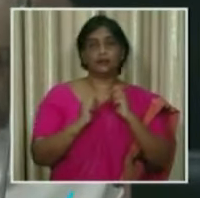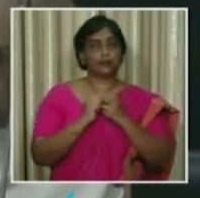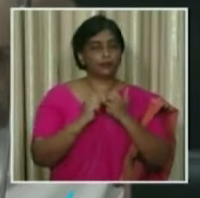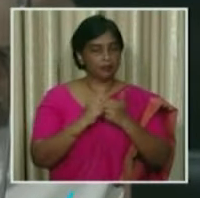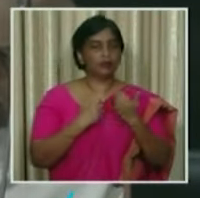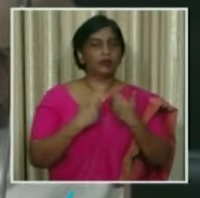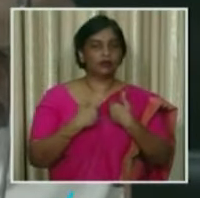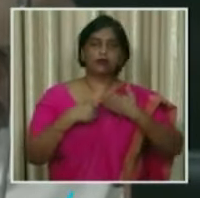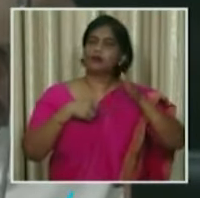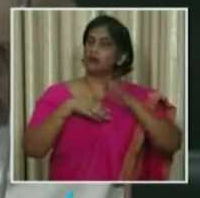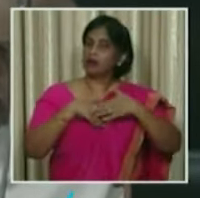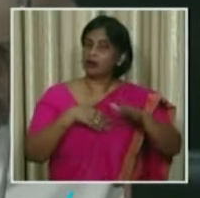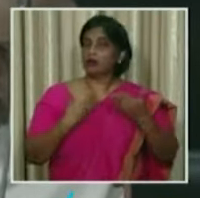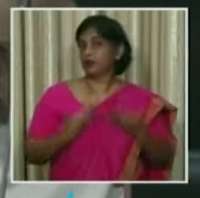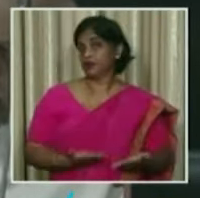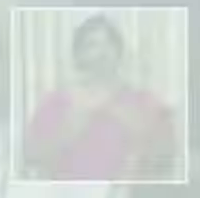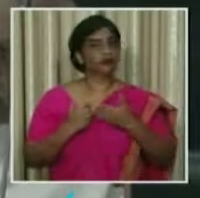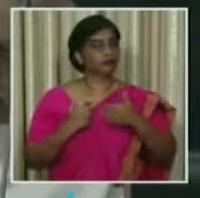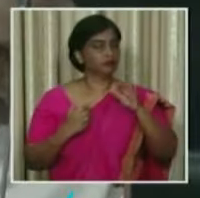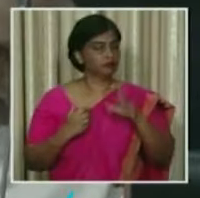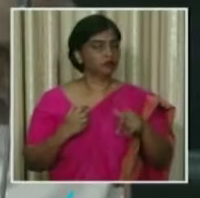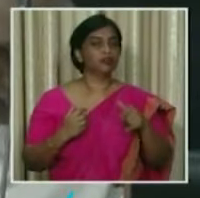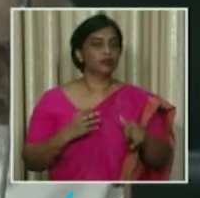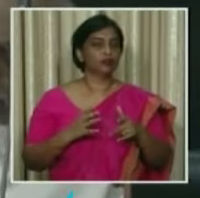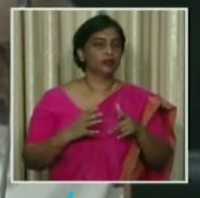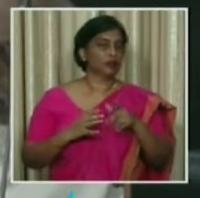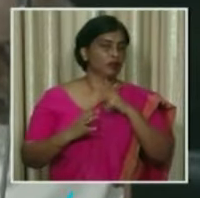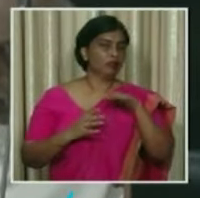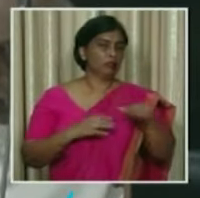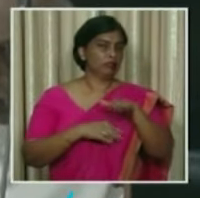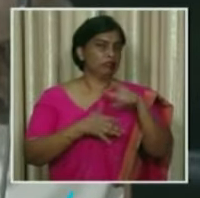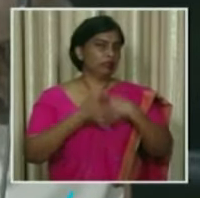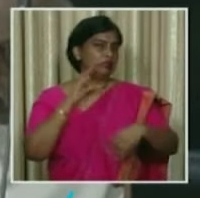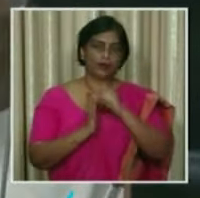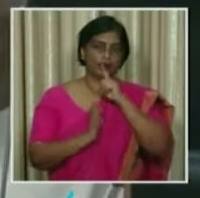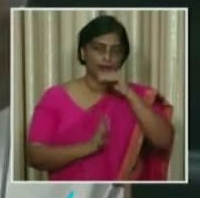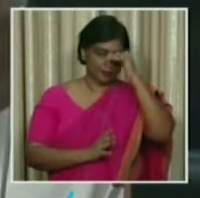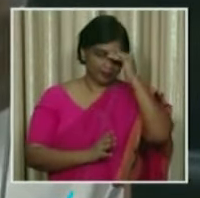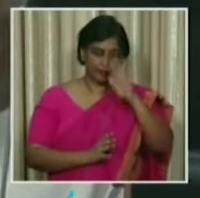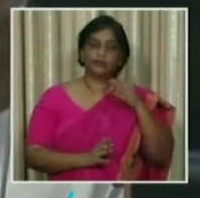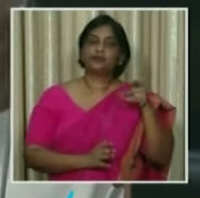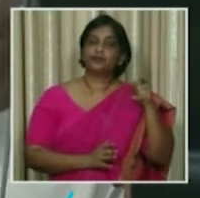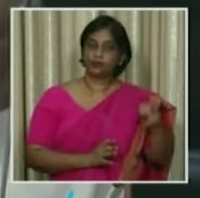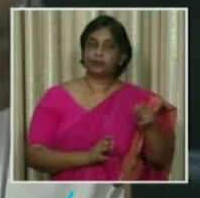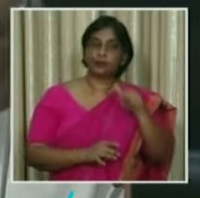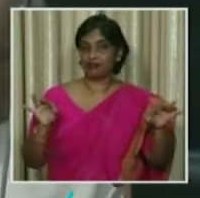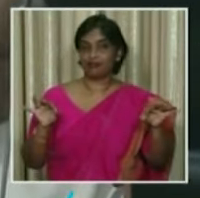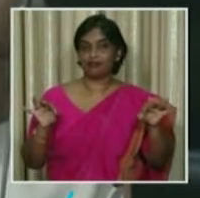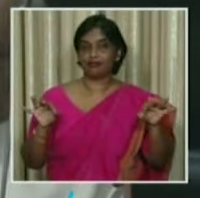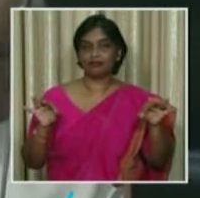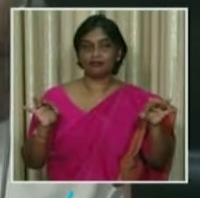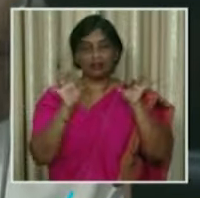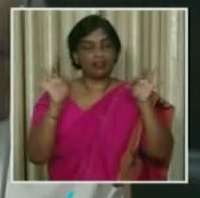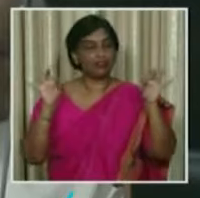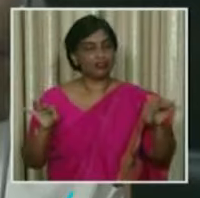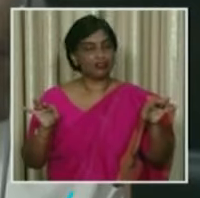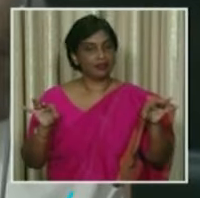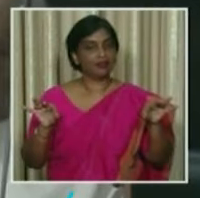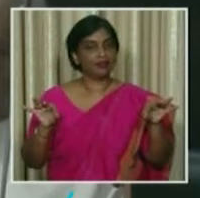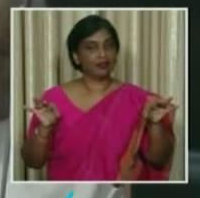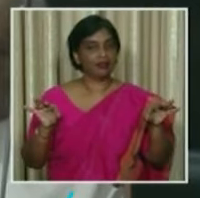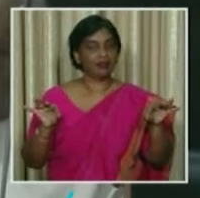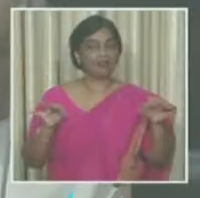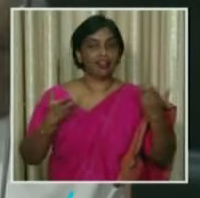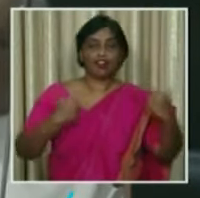අප මුහුණ දුන්නේ වර්තමානයේ පවත්වන භූ දේශපාලනික ප්‍රවණතා මැද්දේ. ඒක හරියට වෙස් නැටුමයි වගඩි